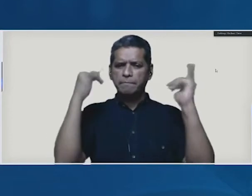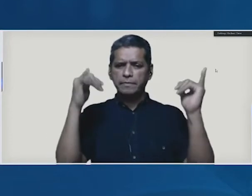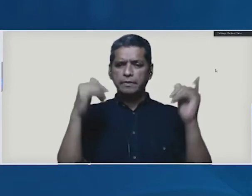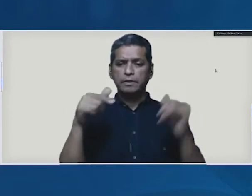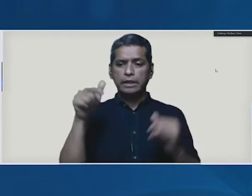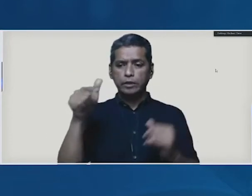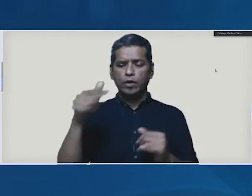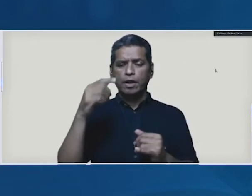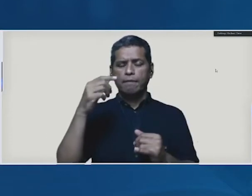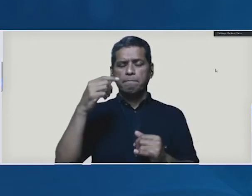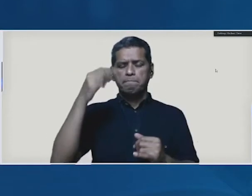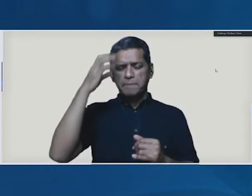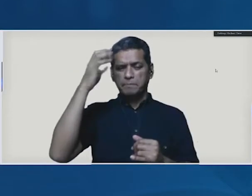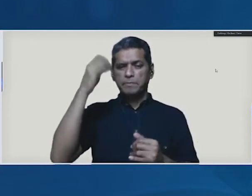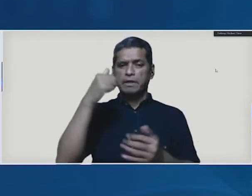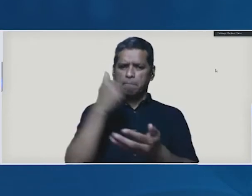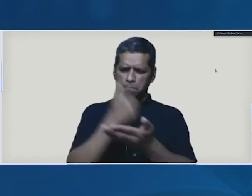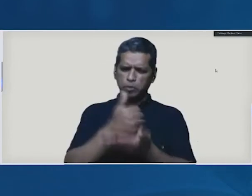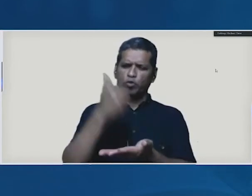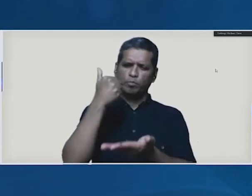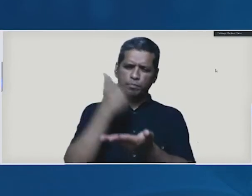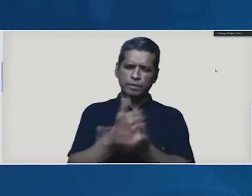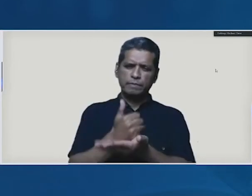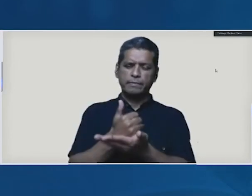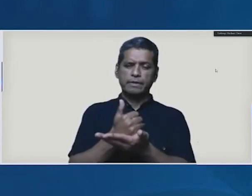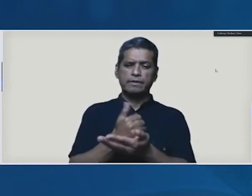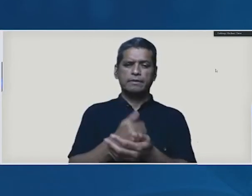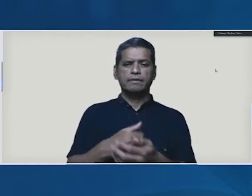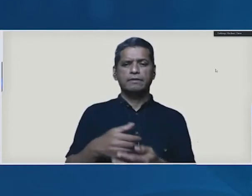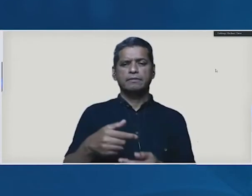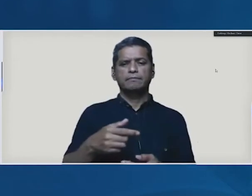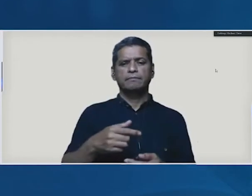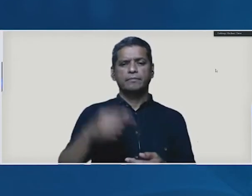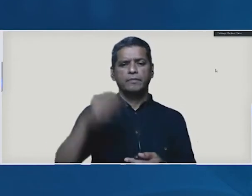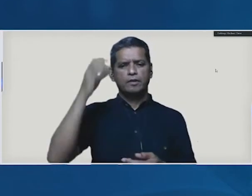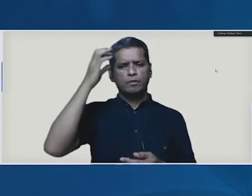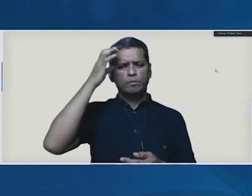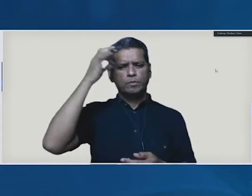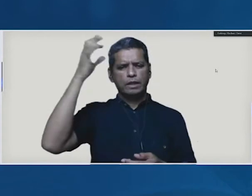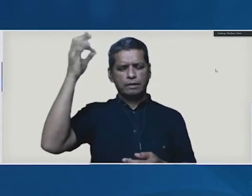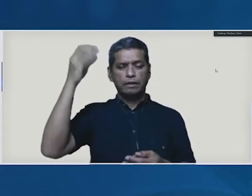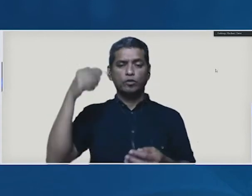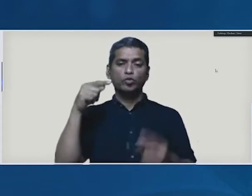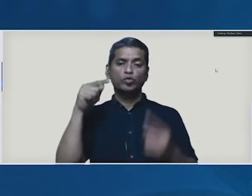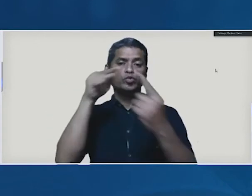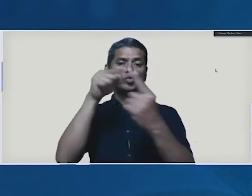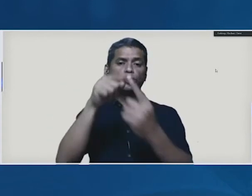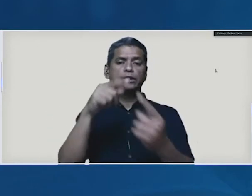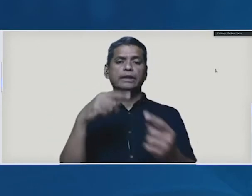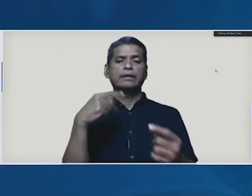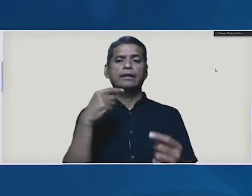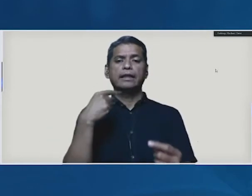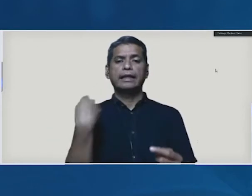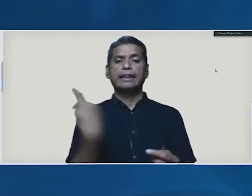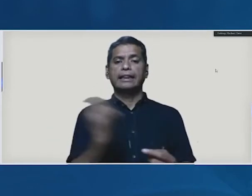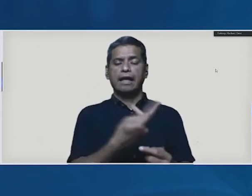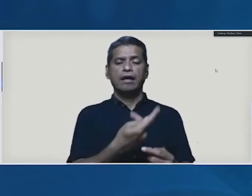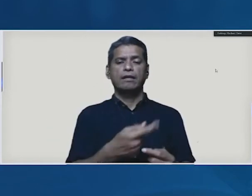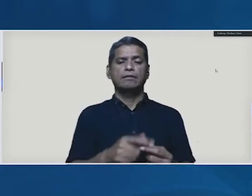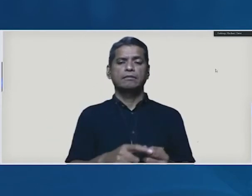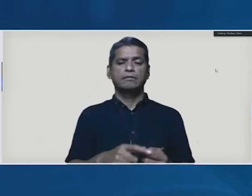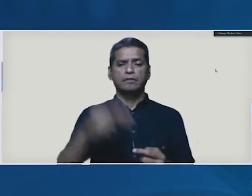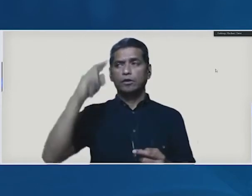itu tahu yang kedua Kenapa mimpi nebukadnezar untuk menunjukkan kepada kita bahwa Tuhan Allah yang